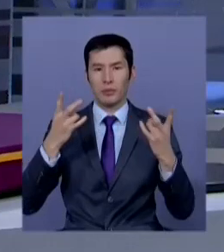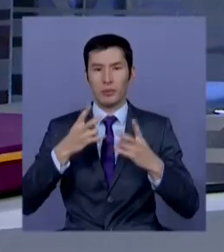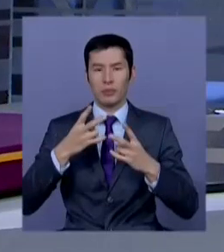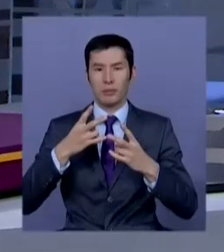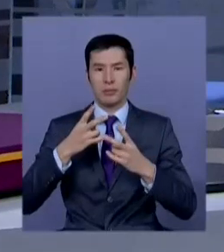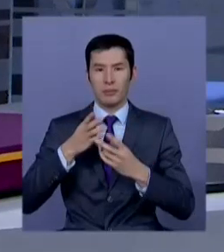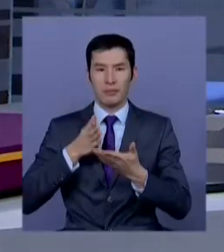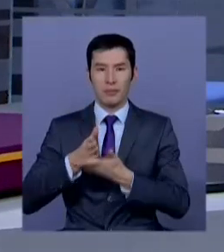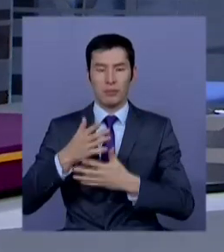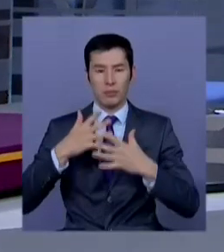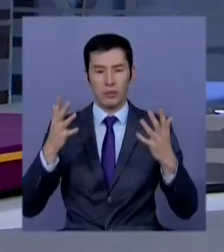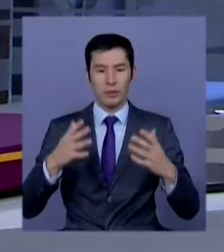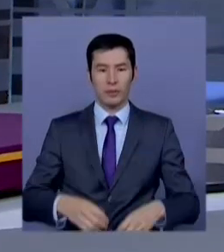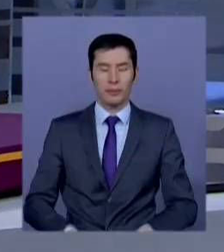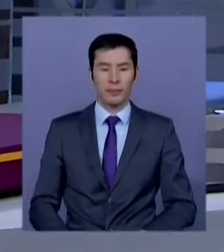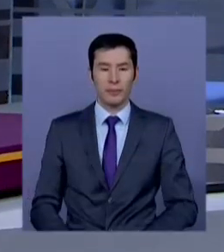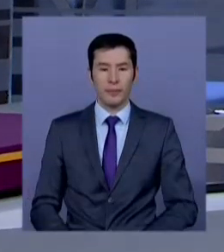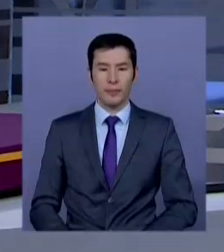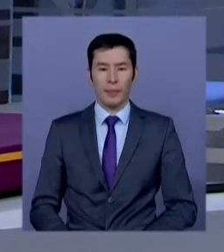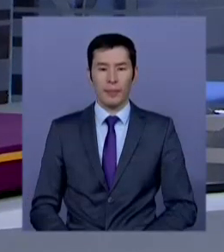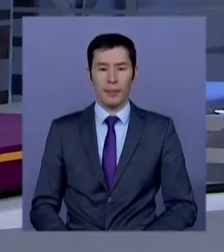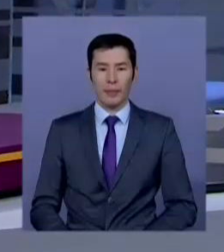тоқталды. Әріптесім Салтанат Нысанбек толықтырсын.